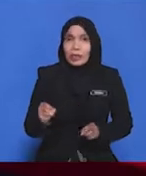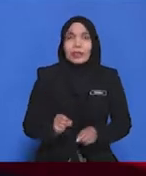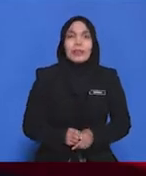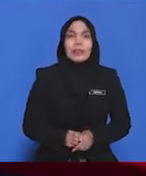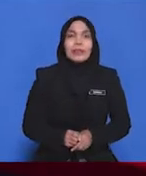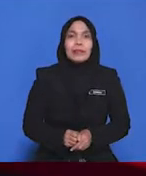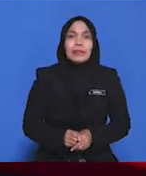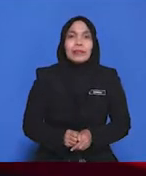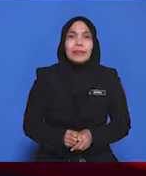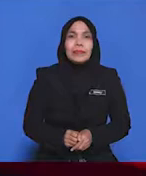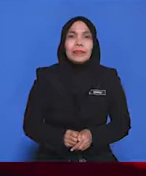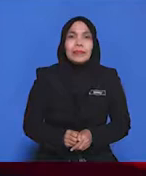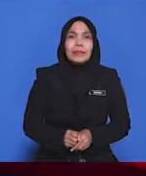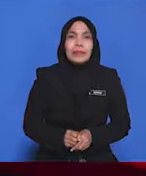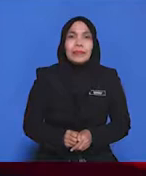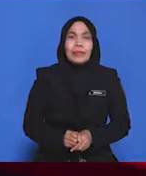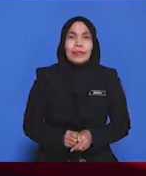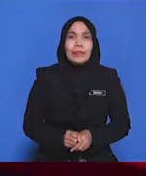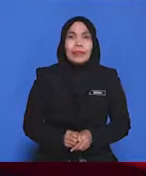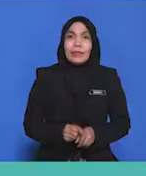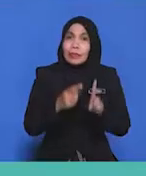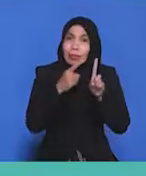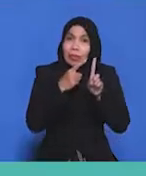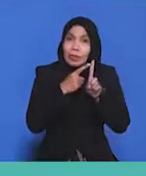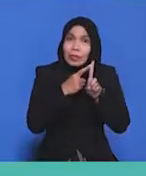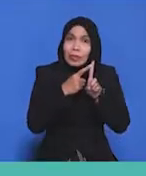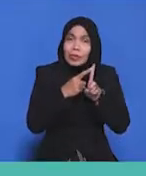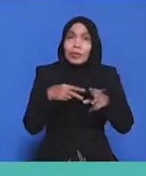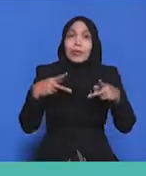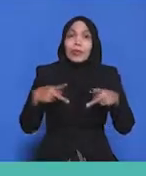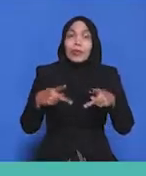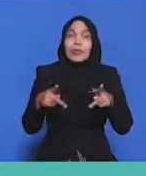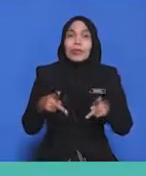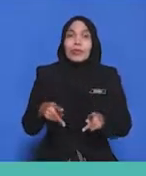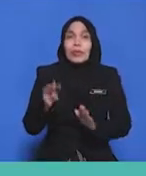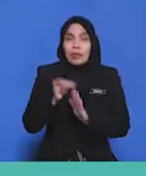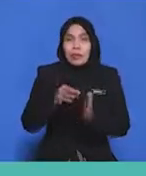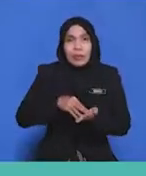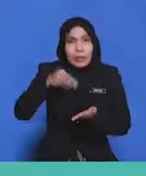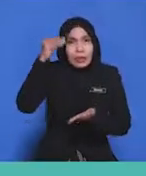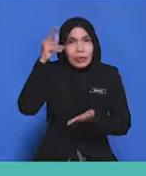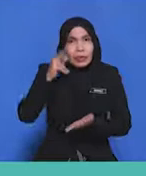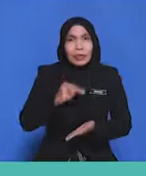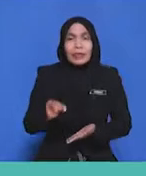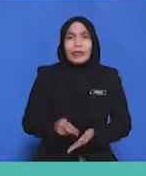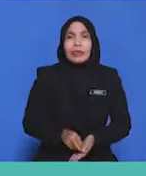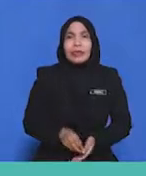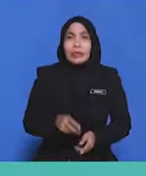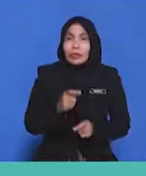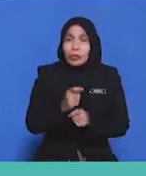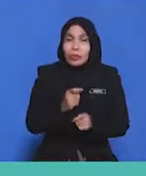Konsep sosialisasi adalah yang pertama, proses mempelajari peranan,